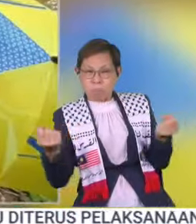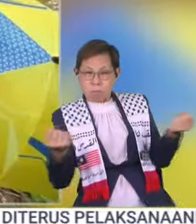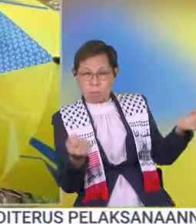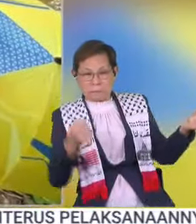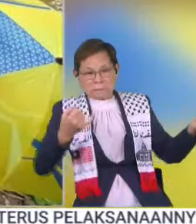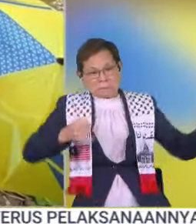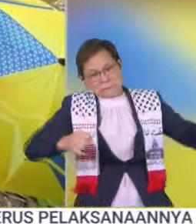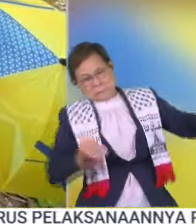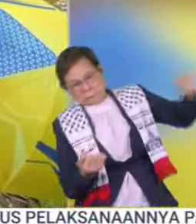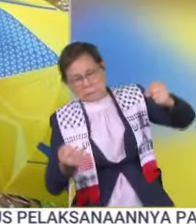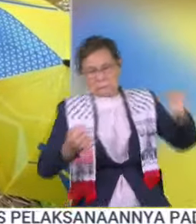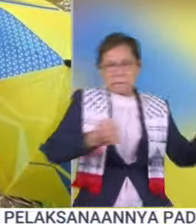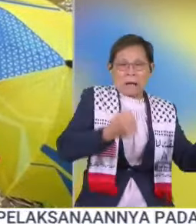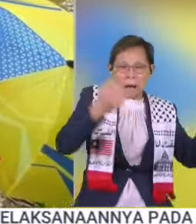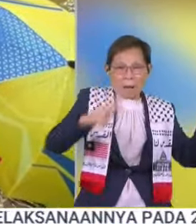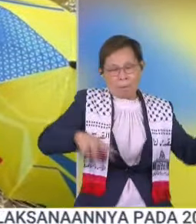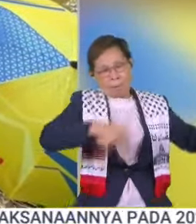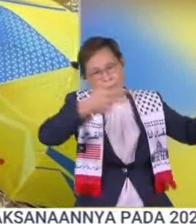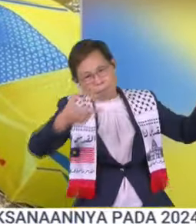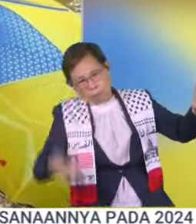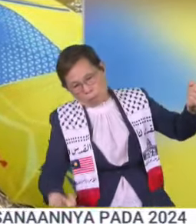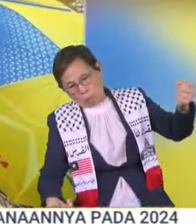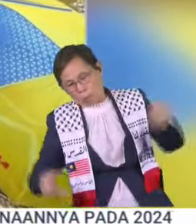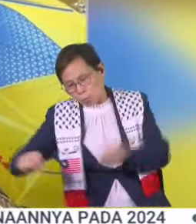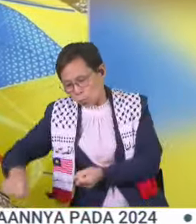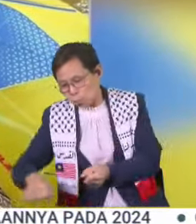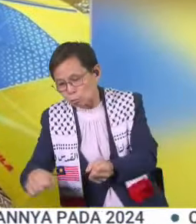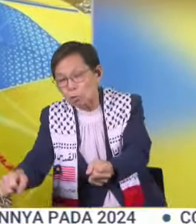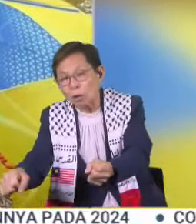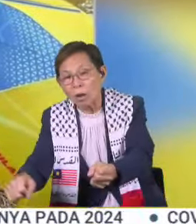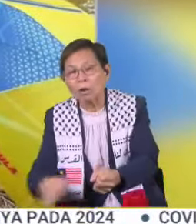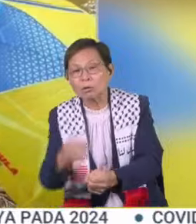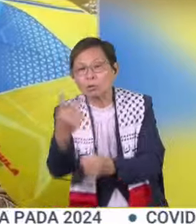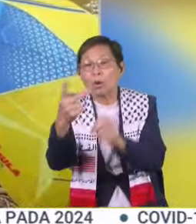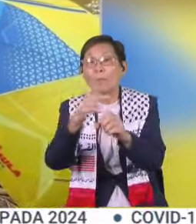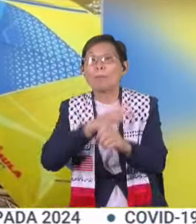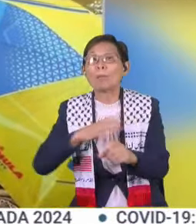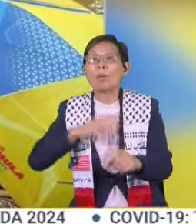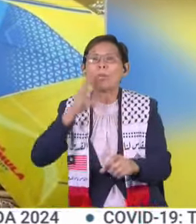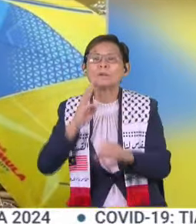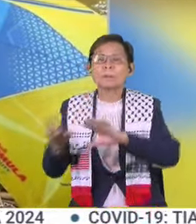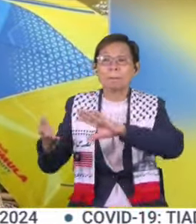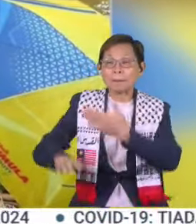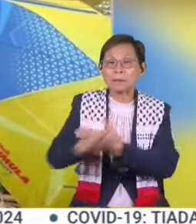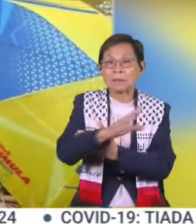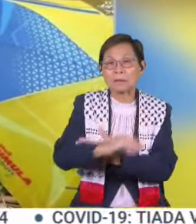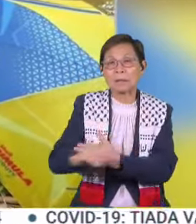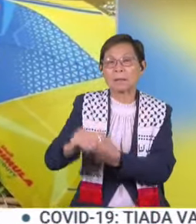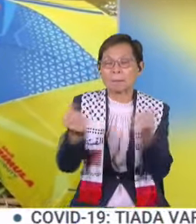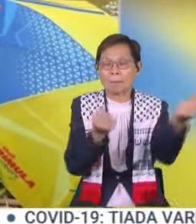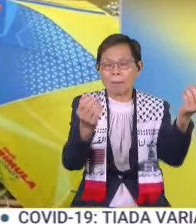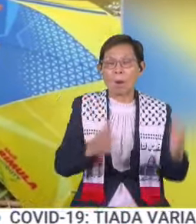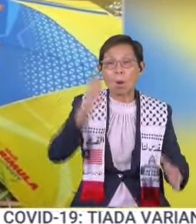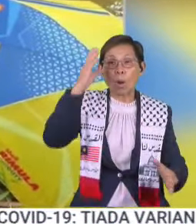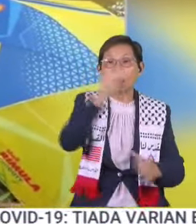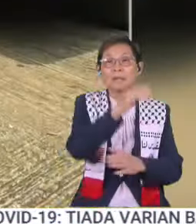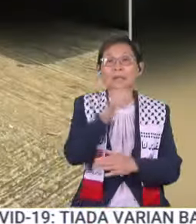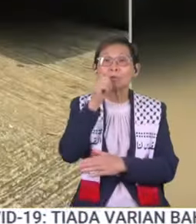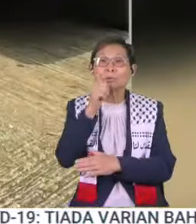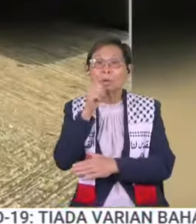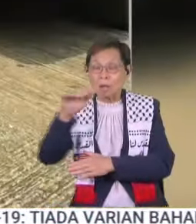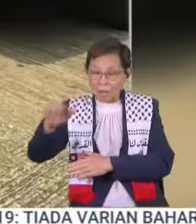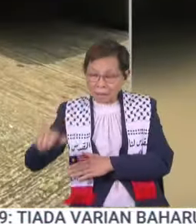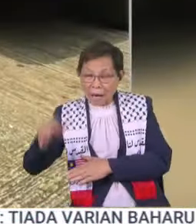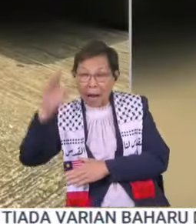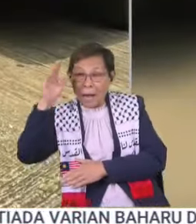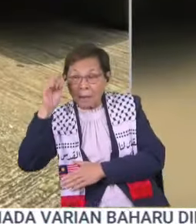yang hilang kawalan sebelum terjunam ke sebuah sungai. 2 penumpang wanita maut, manakala pemandu lelaki dan seorang